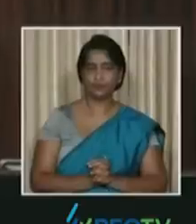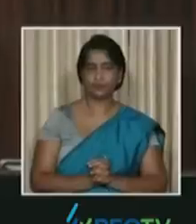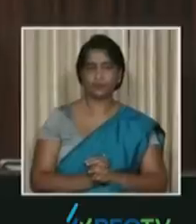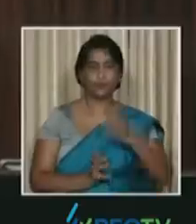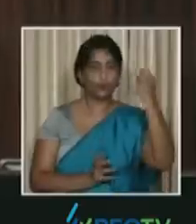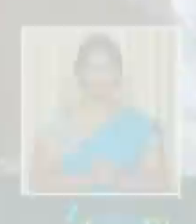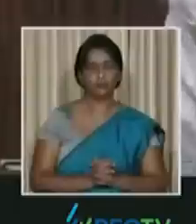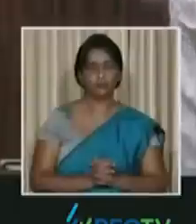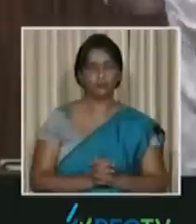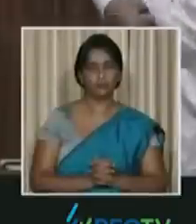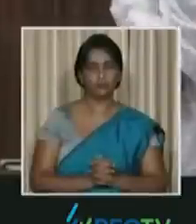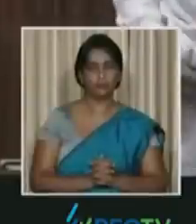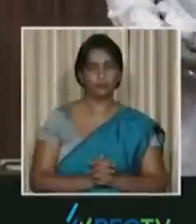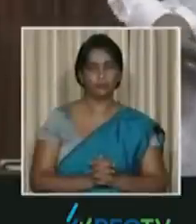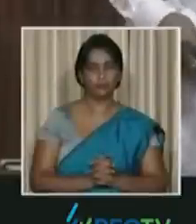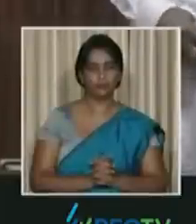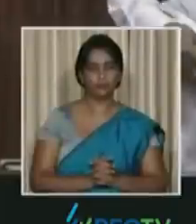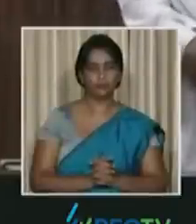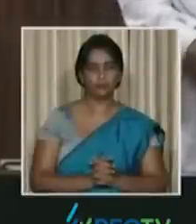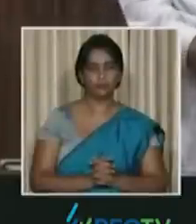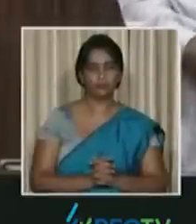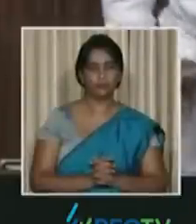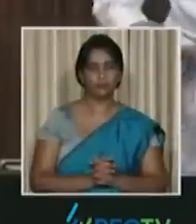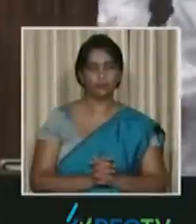යෝජනා අංක දෙක කරනවා